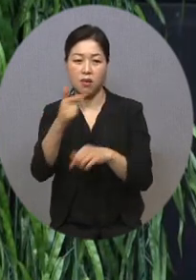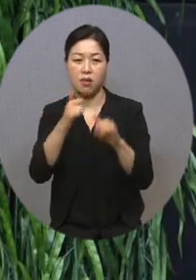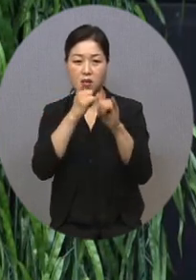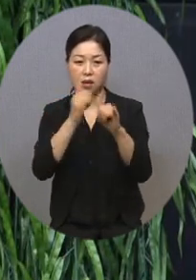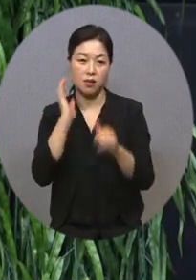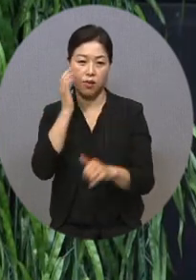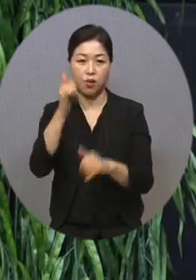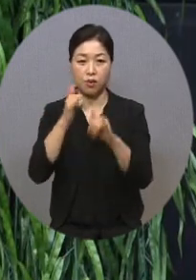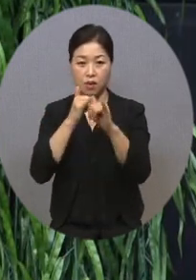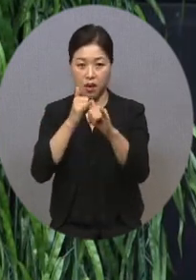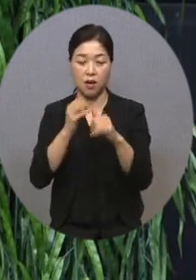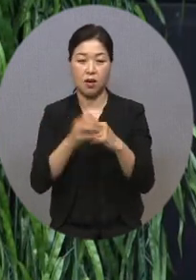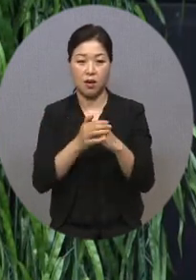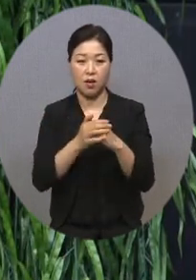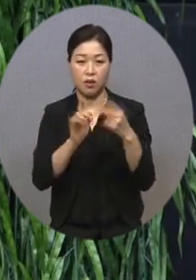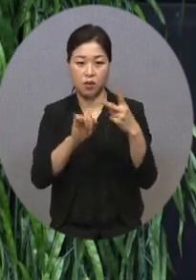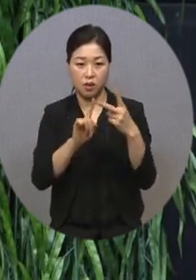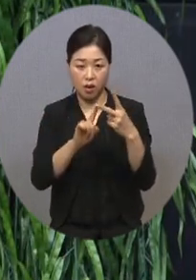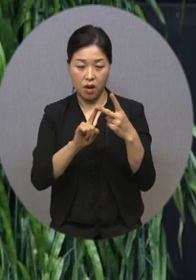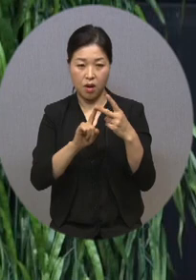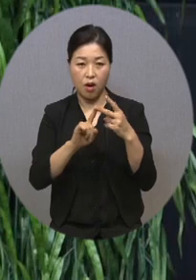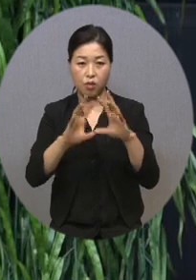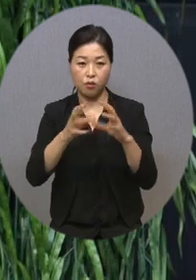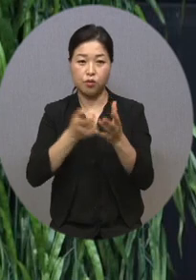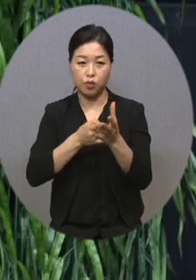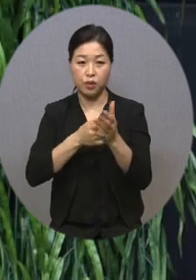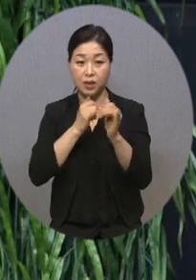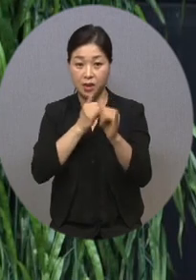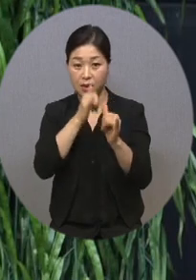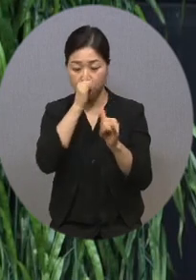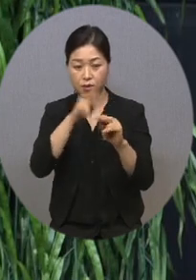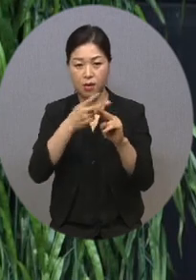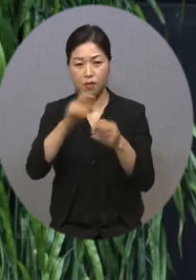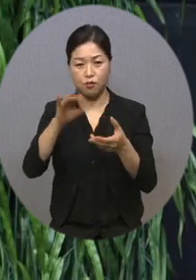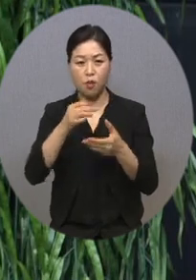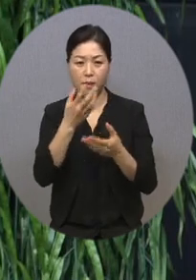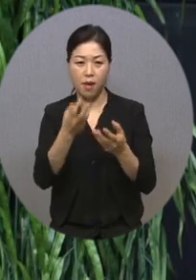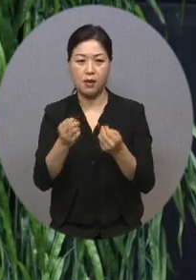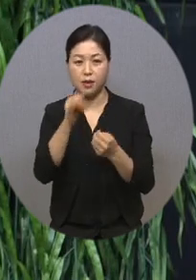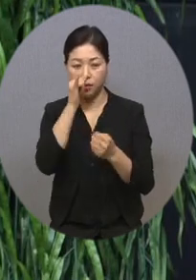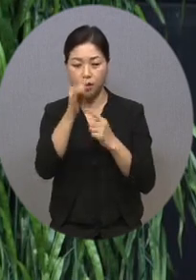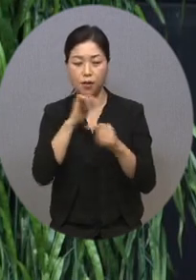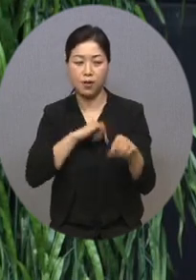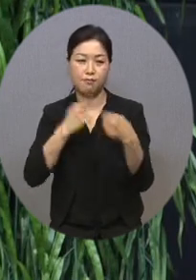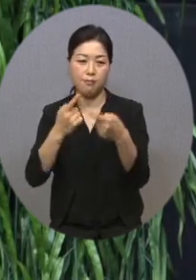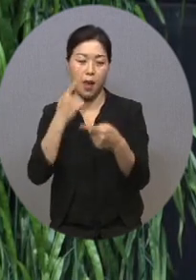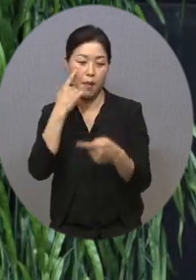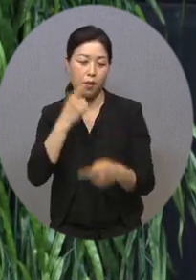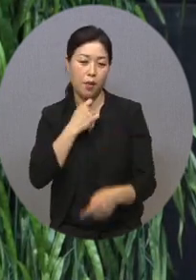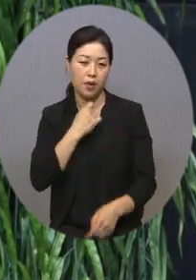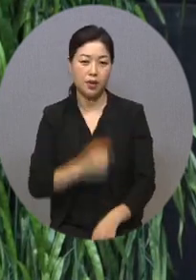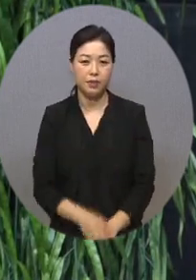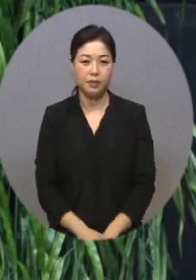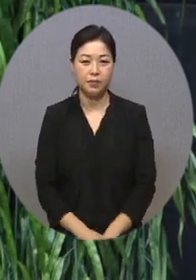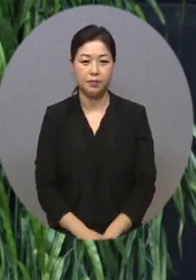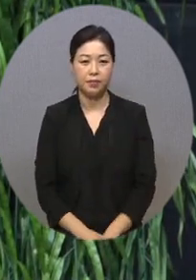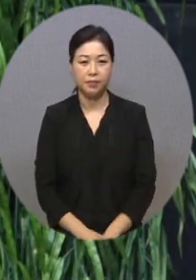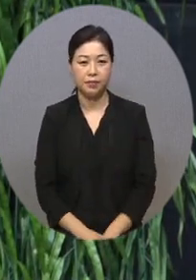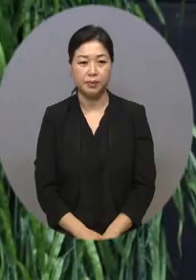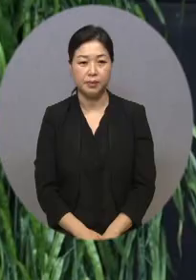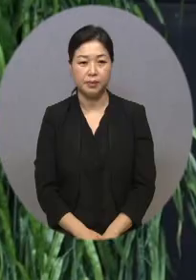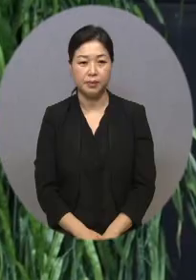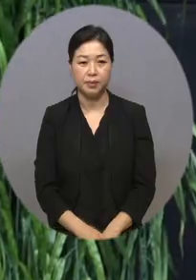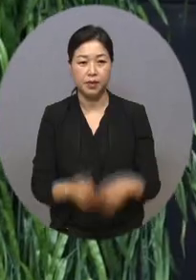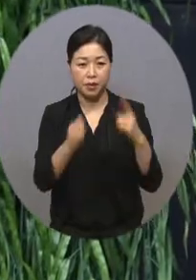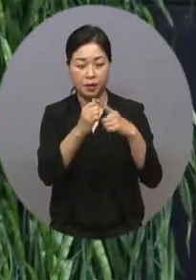대통령상이고 차석이 문총리상이고 그렇더라고요. 상금도 많고. 거기 한번 도전을 제가 해보겠습니다. 첫 번째